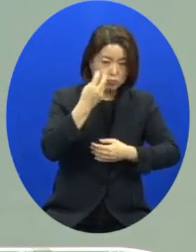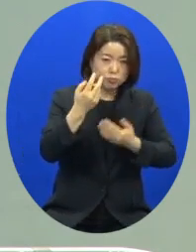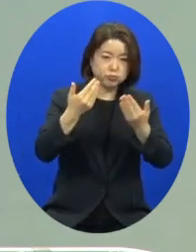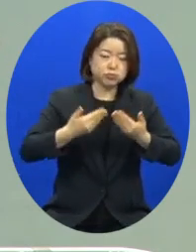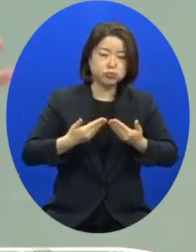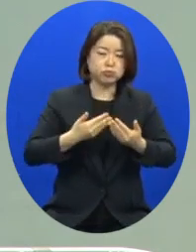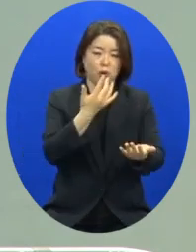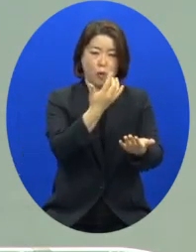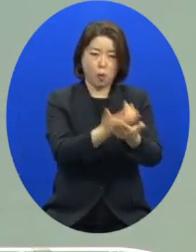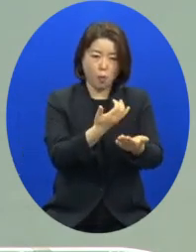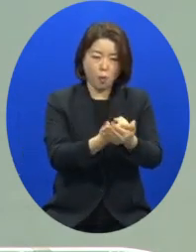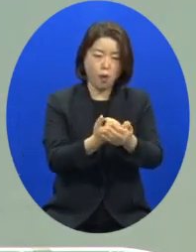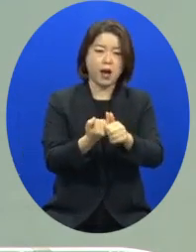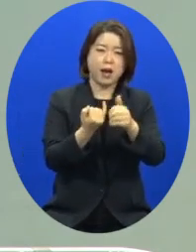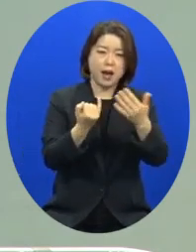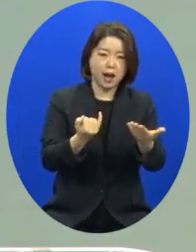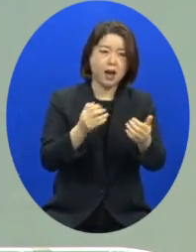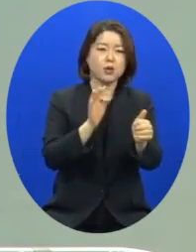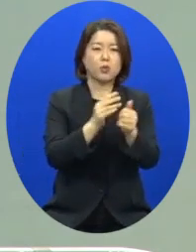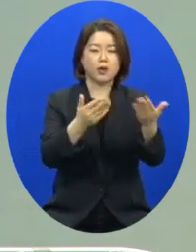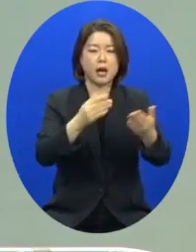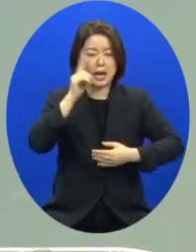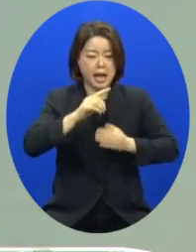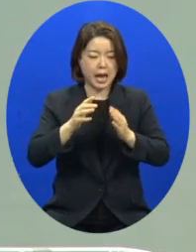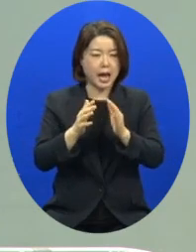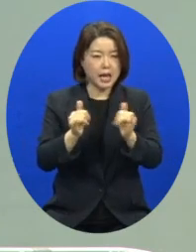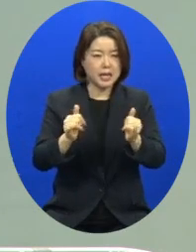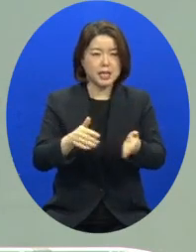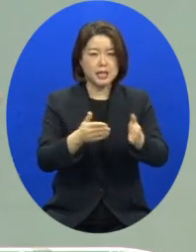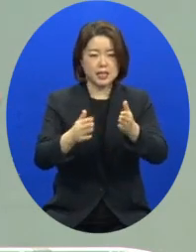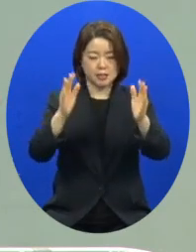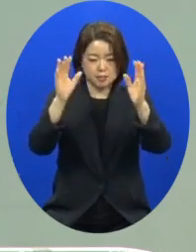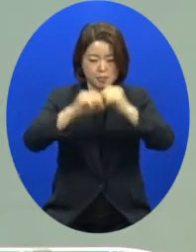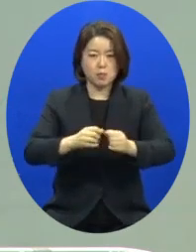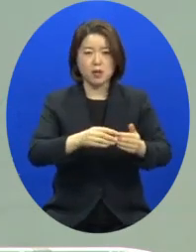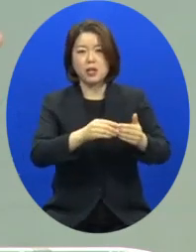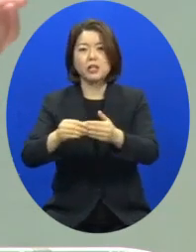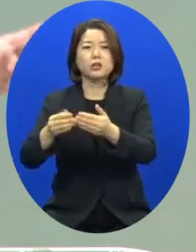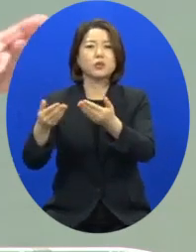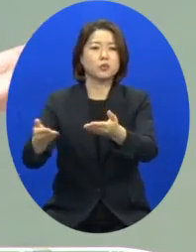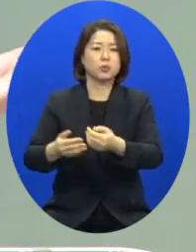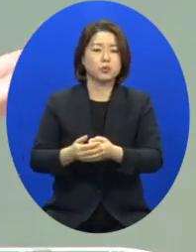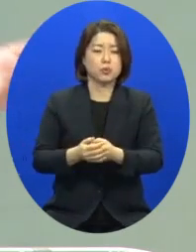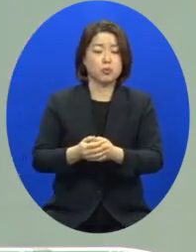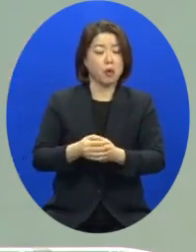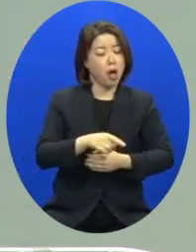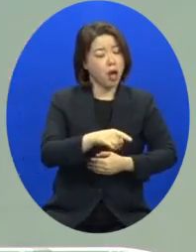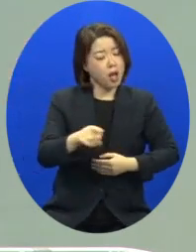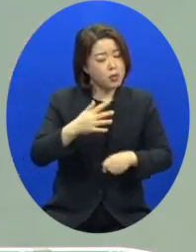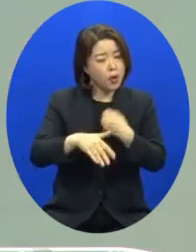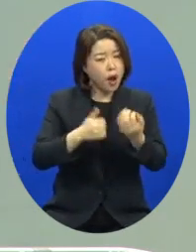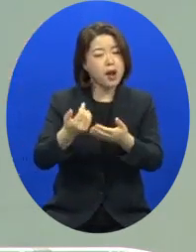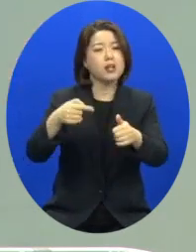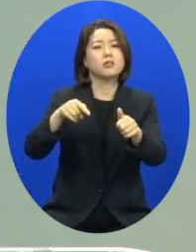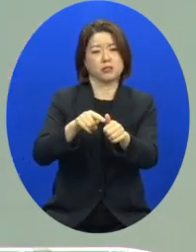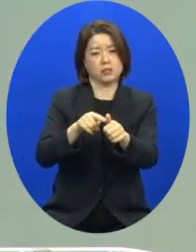길은 멸망으로 이끄십니다. 이런 하나님을 의지하지 않고 누구를 의지하고 살